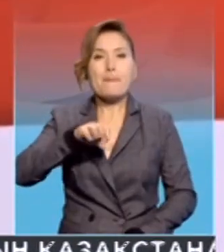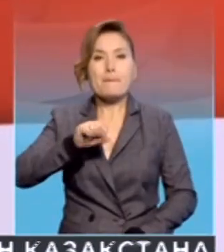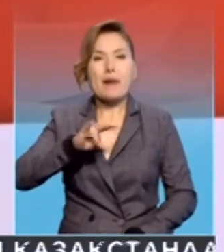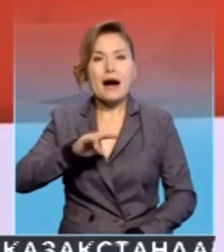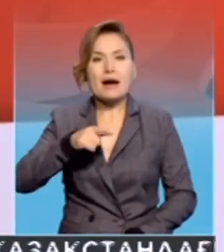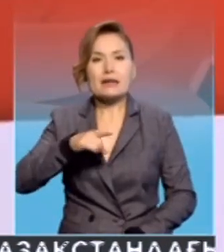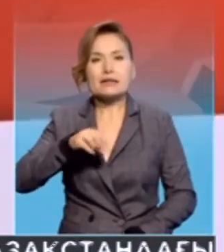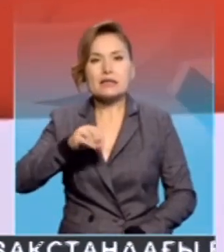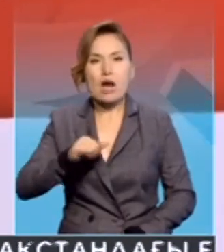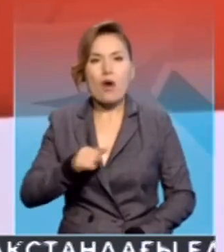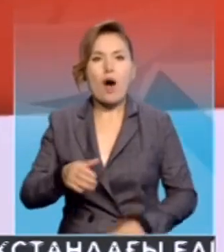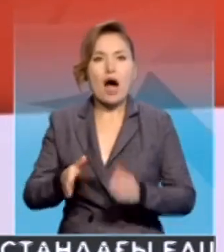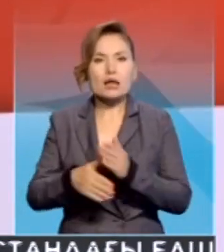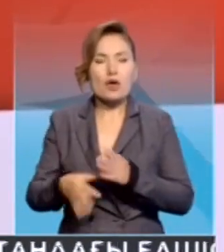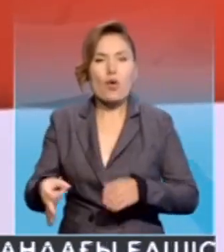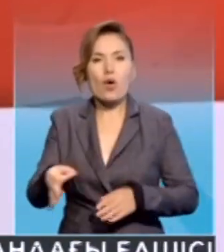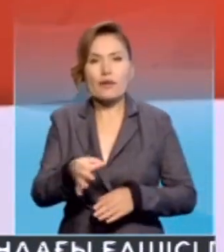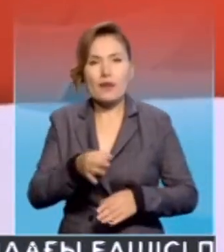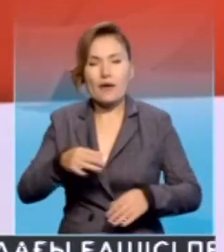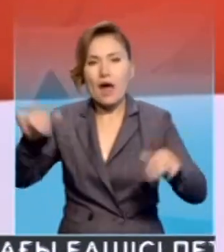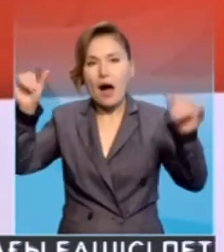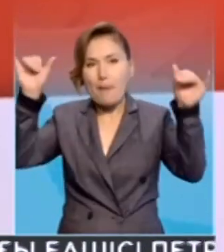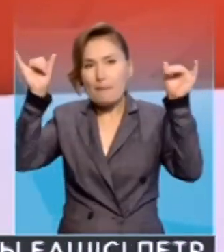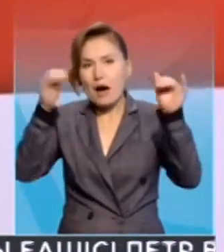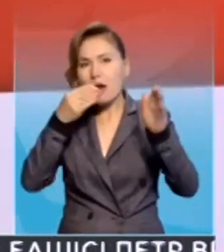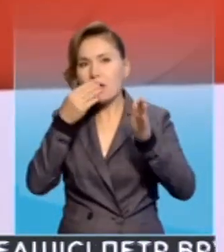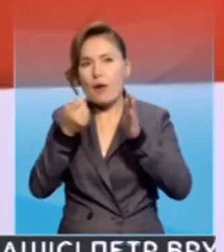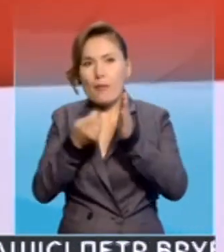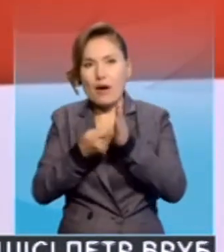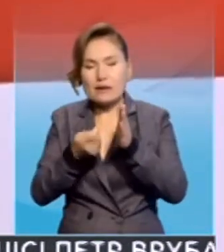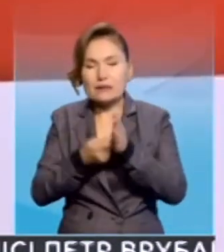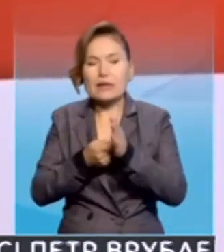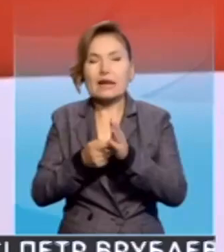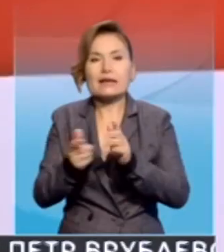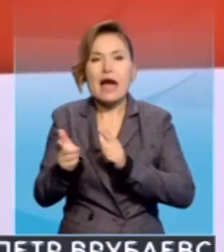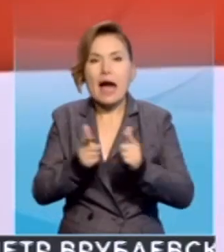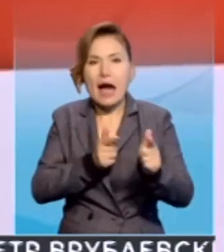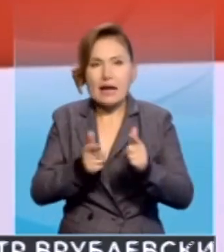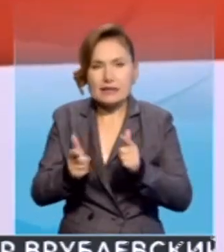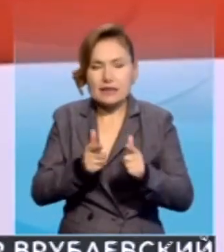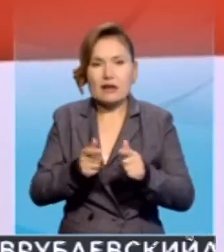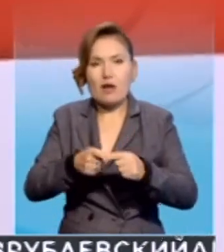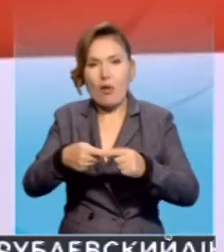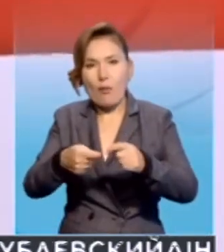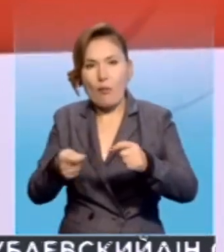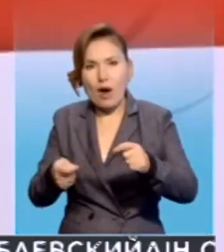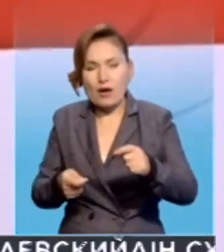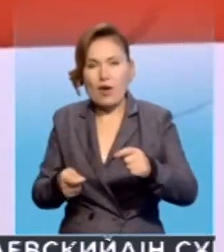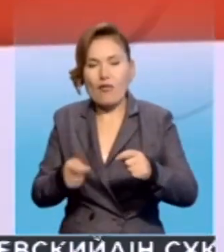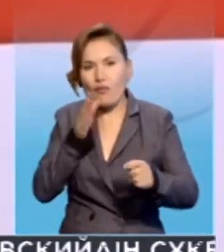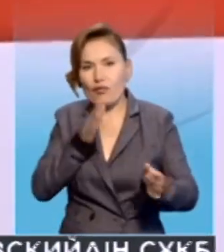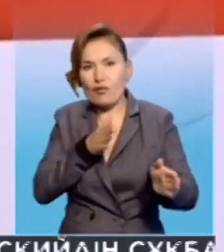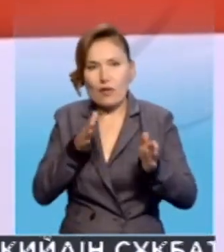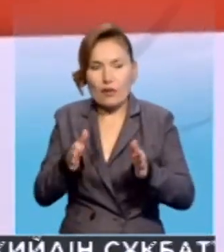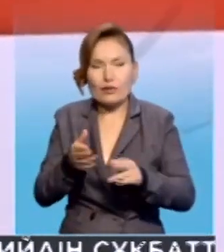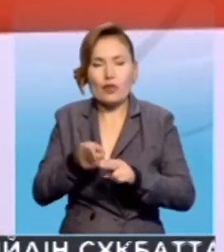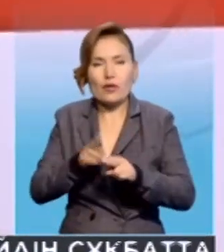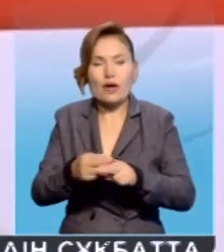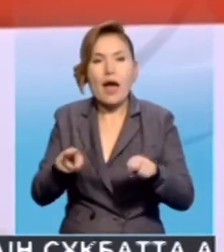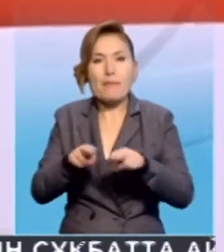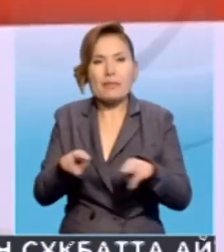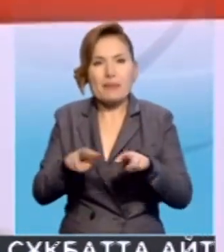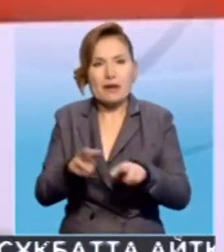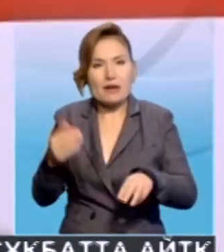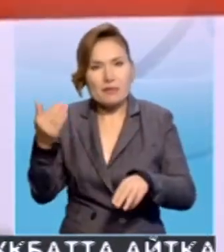Маңғыстау және Атырау облысында мал азығын әзірлеу жұмыстары баяу жүріп жатыр. Мұндағы шөп ору науқанын сынға алған премьер-министр